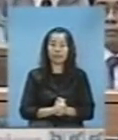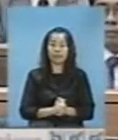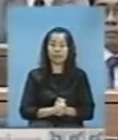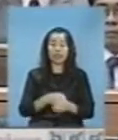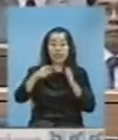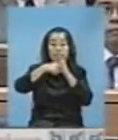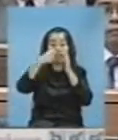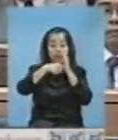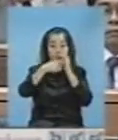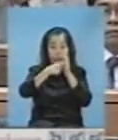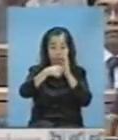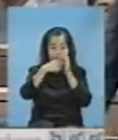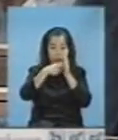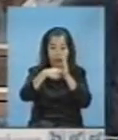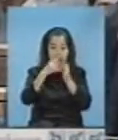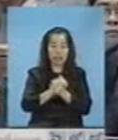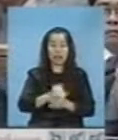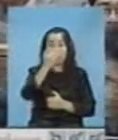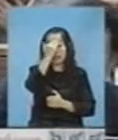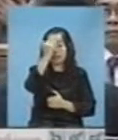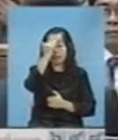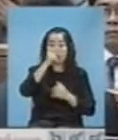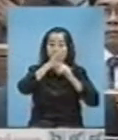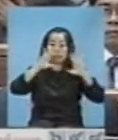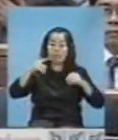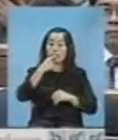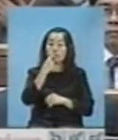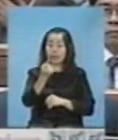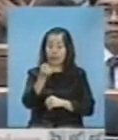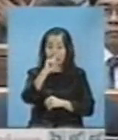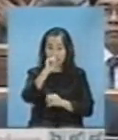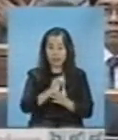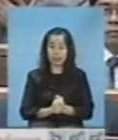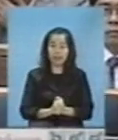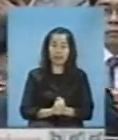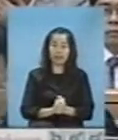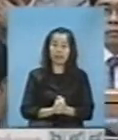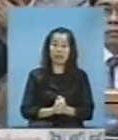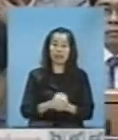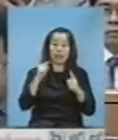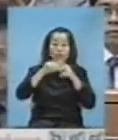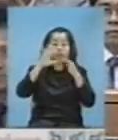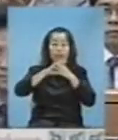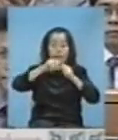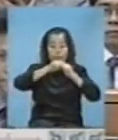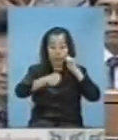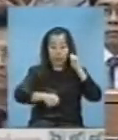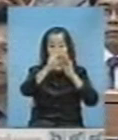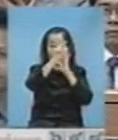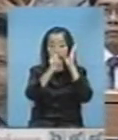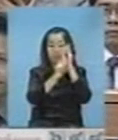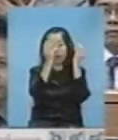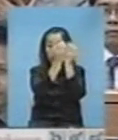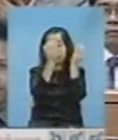เหตุผลที่รัฐบาลกล่าวอ้างเพื่อการฉีกรัฐธรรมนูญฉบับปัจ